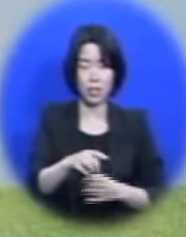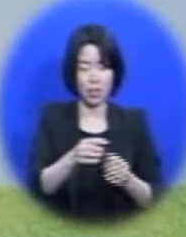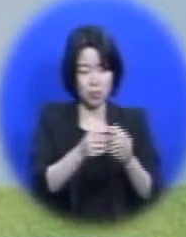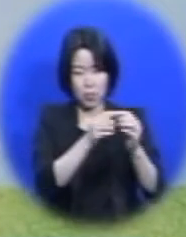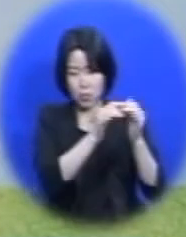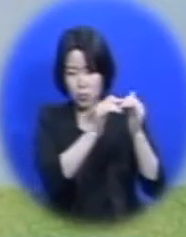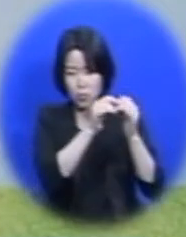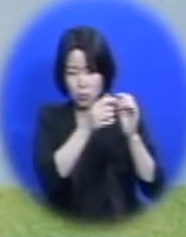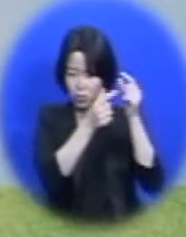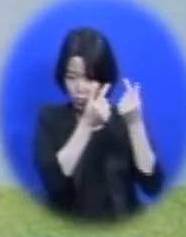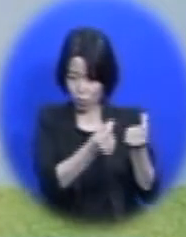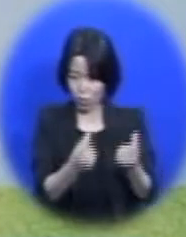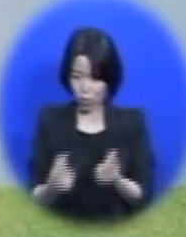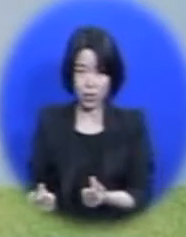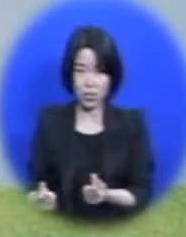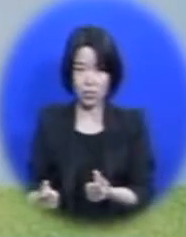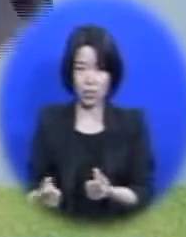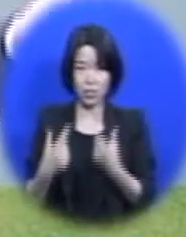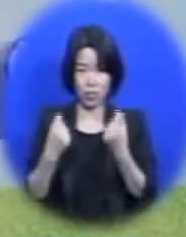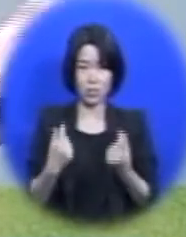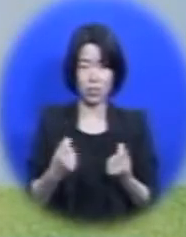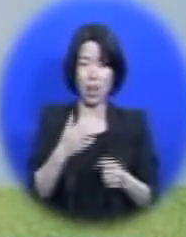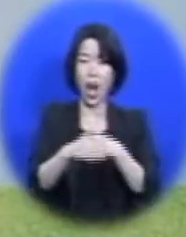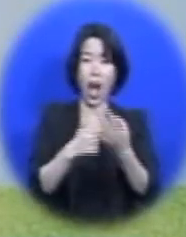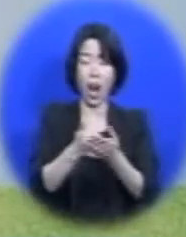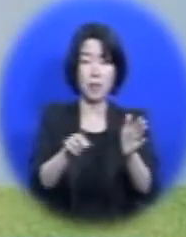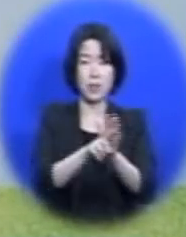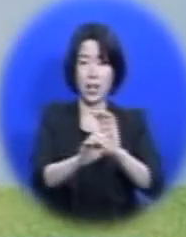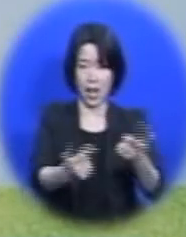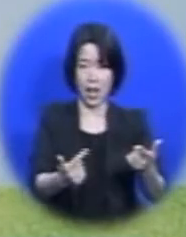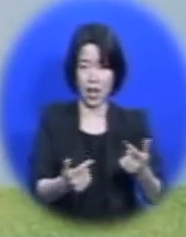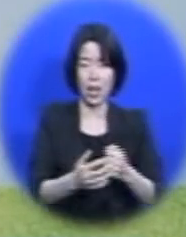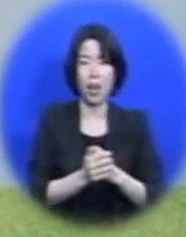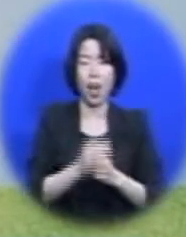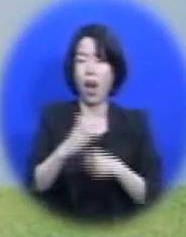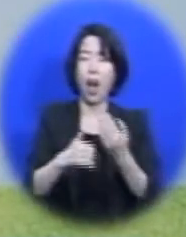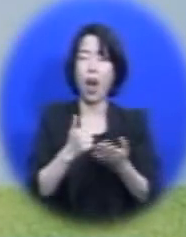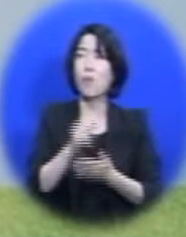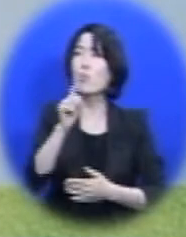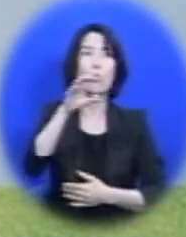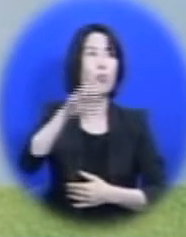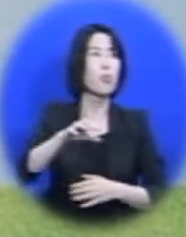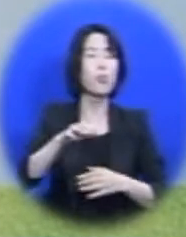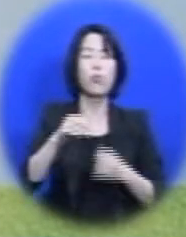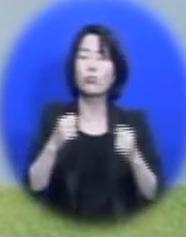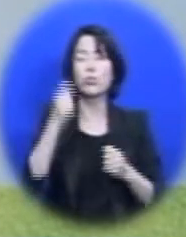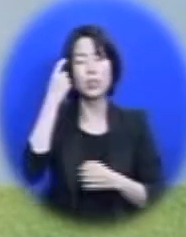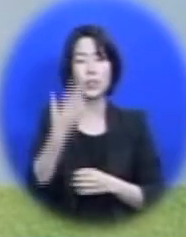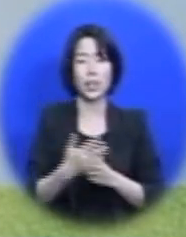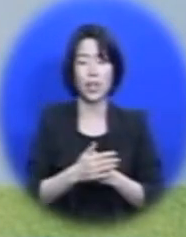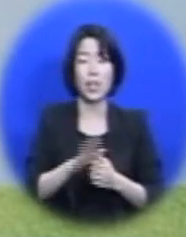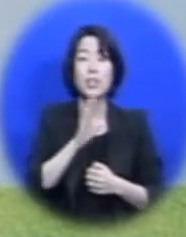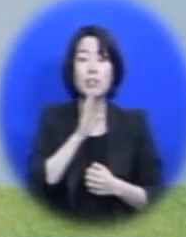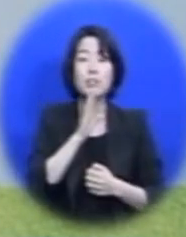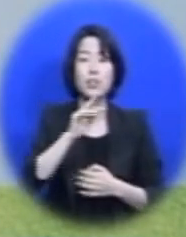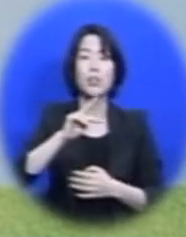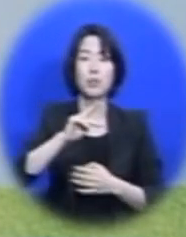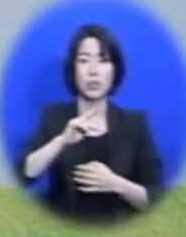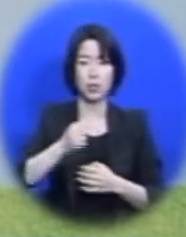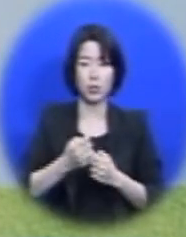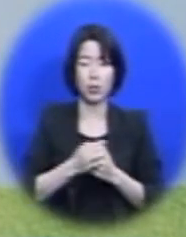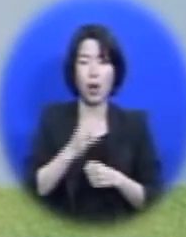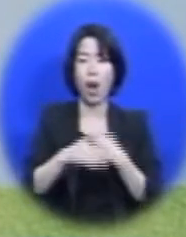일관성이라도 있죠. 하나님을 안 믿는 거예요. 하나님이 어디 계시냐? 그러면서 그들이